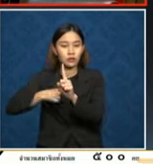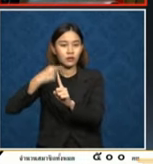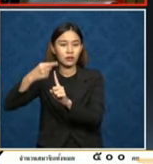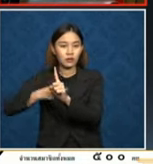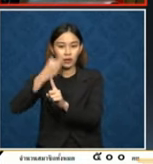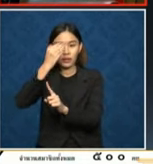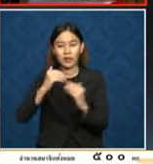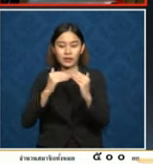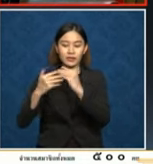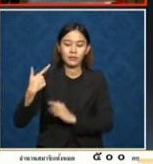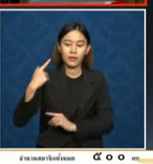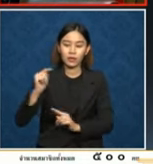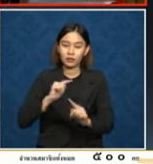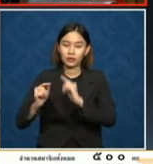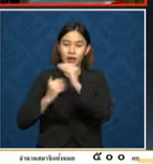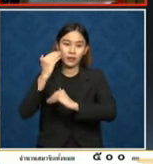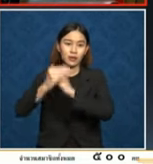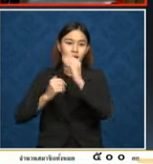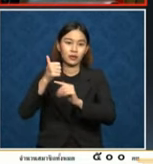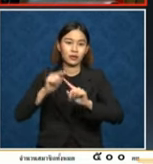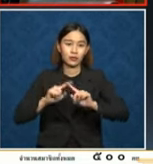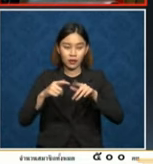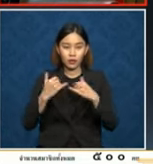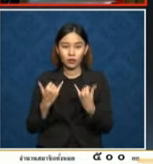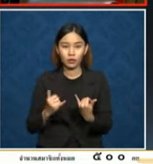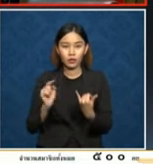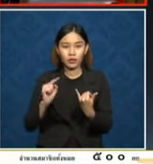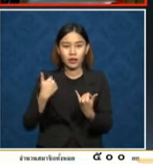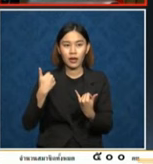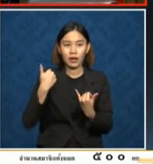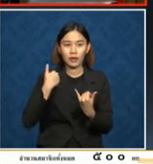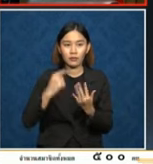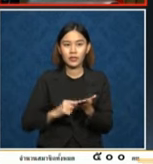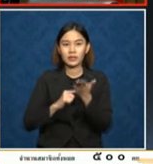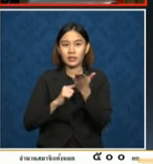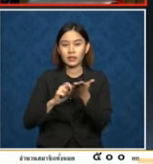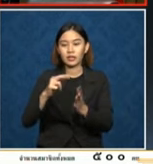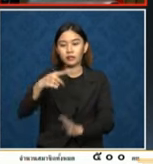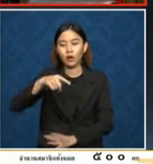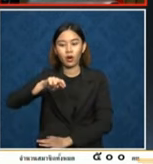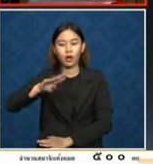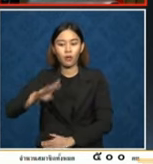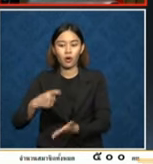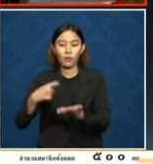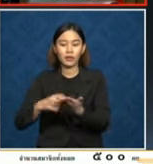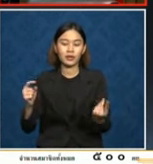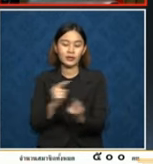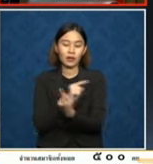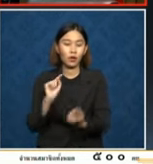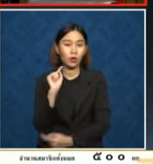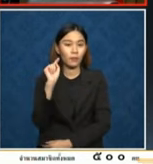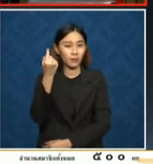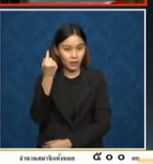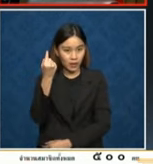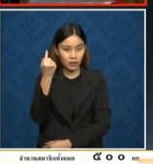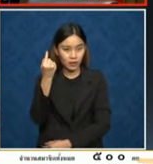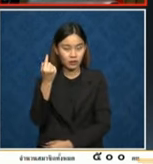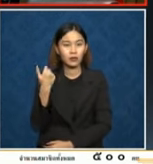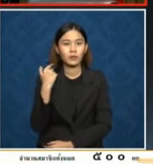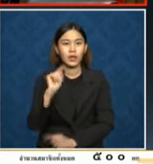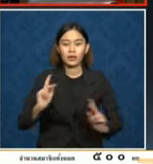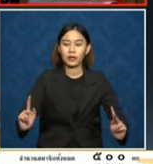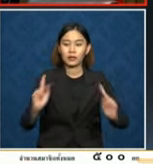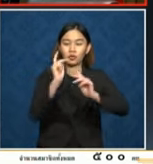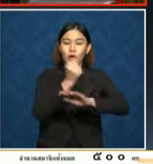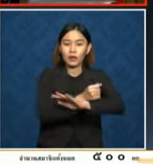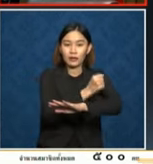เพื่อสิทธิประโยชน์ที่ดีกว่าเดิมแต่ในวันนี้มีการเสนอร่างพรบ.ประกันสังคมใหม่โดยกระทรวงแรงง